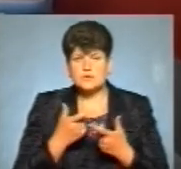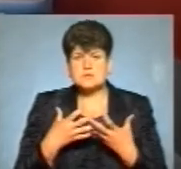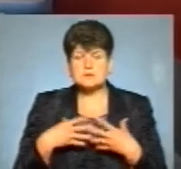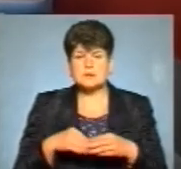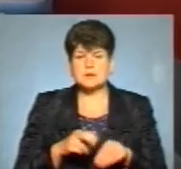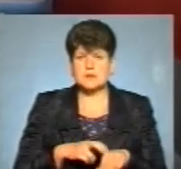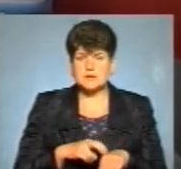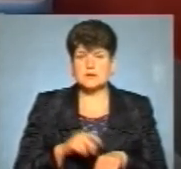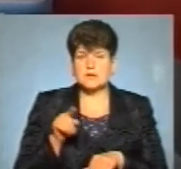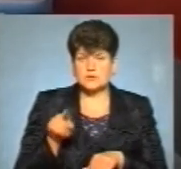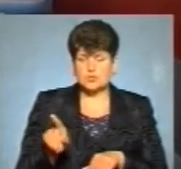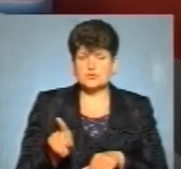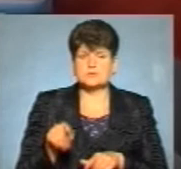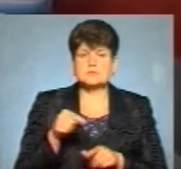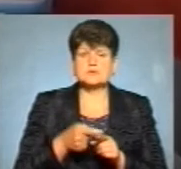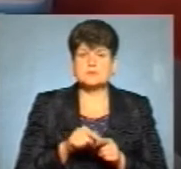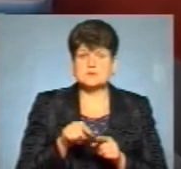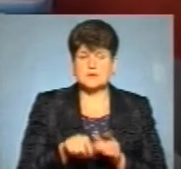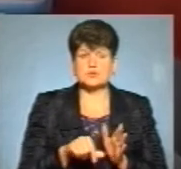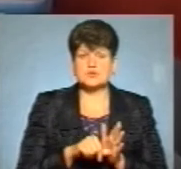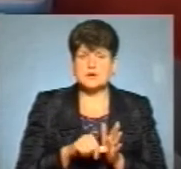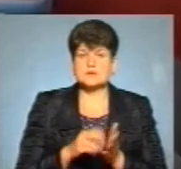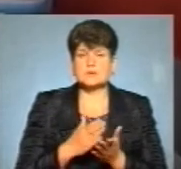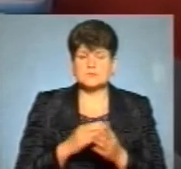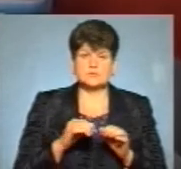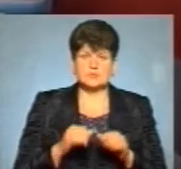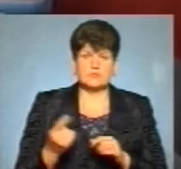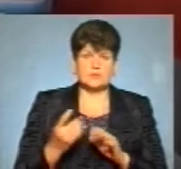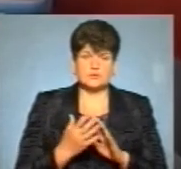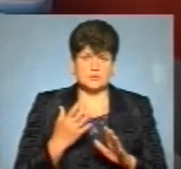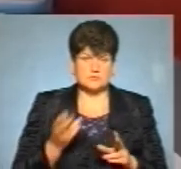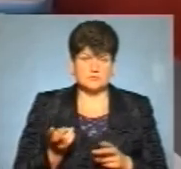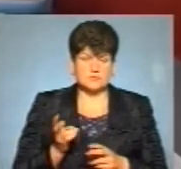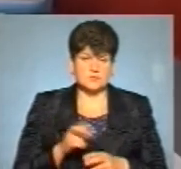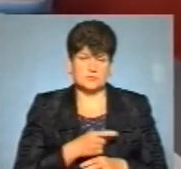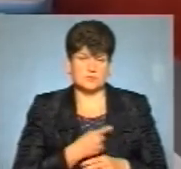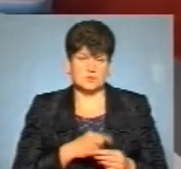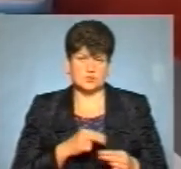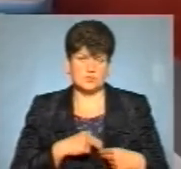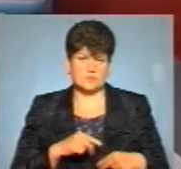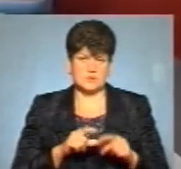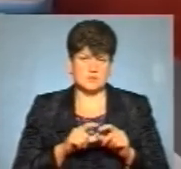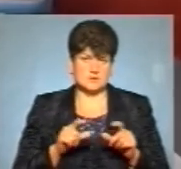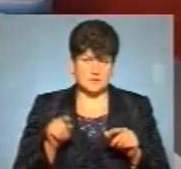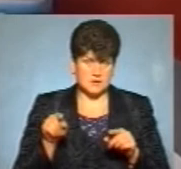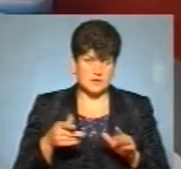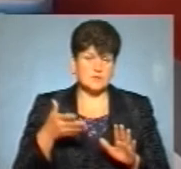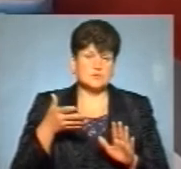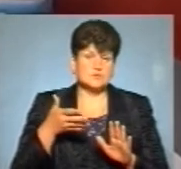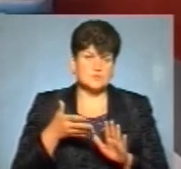того, щоб такий учасник мав можливість в першу чергу звернутися до медичного працівника і його,